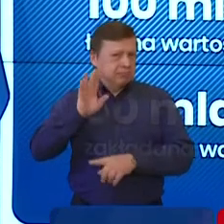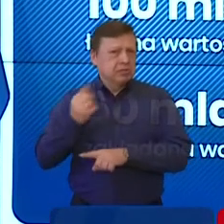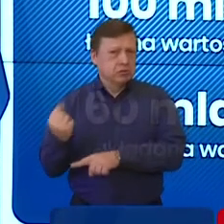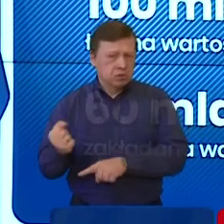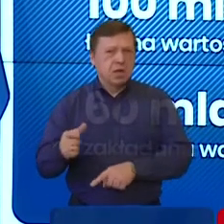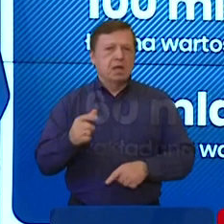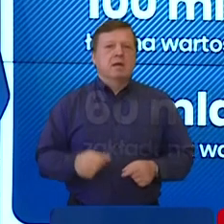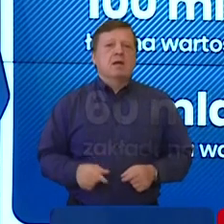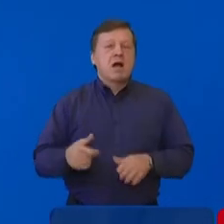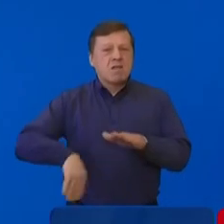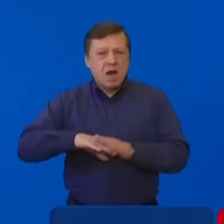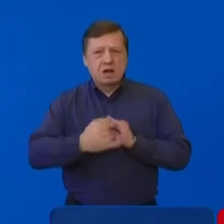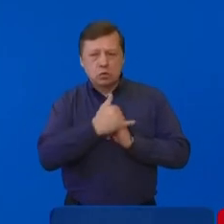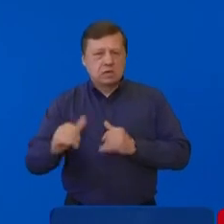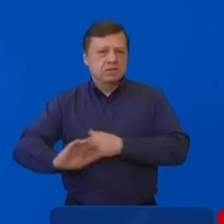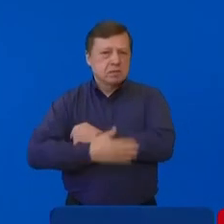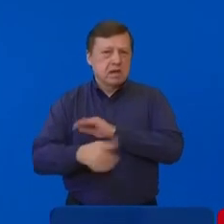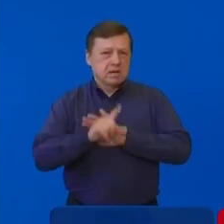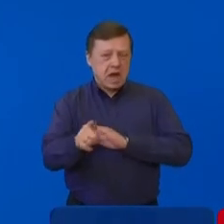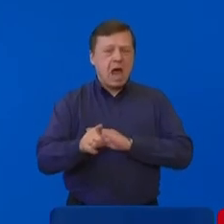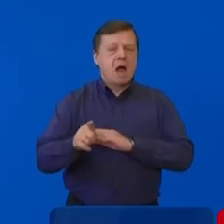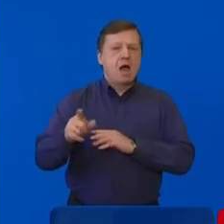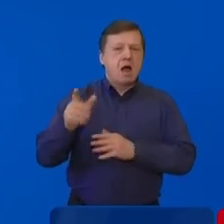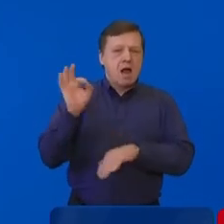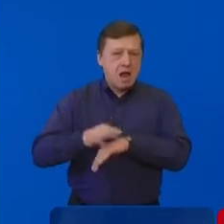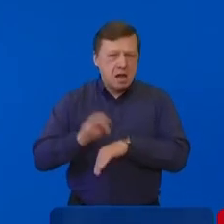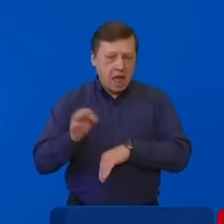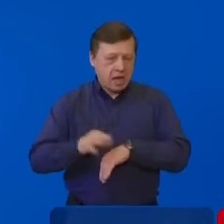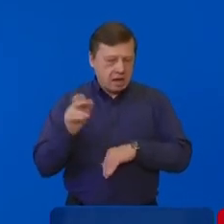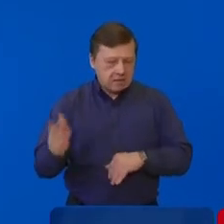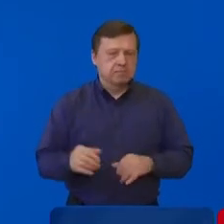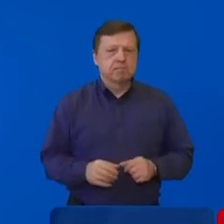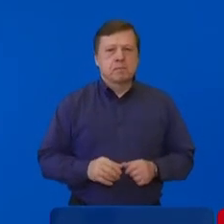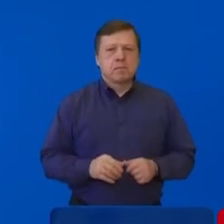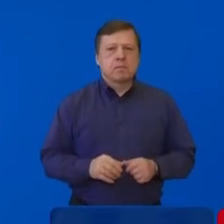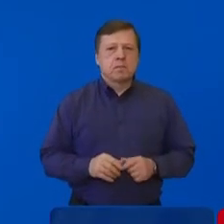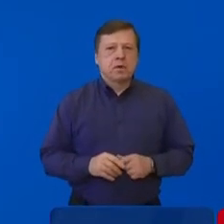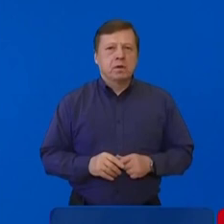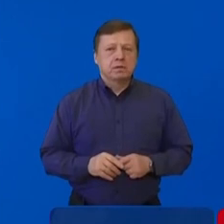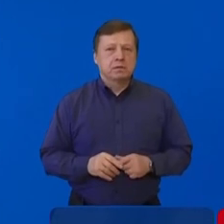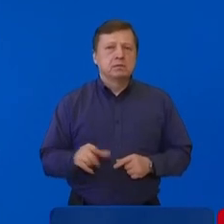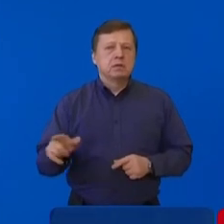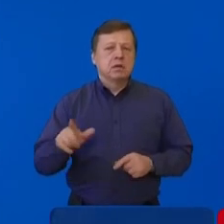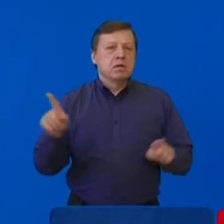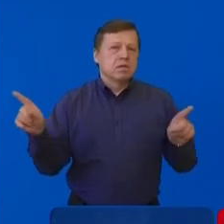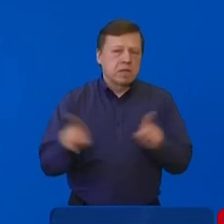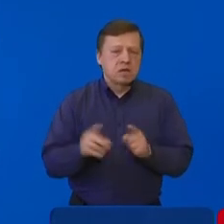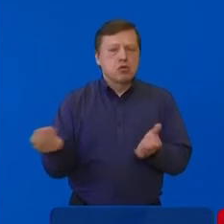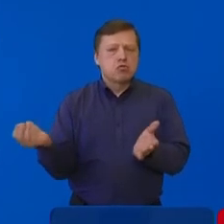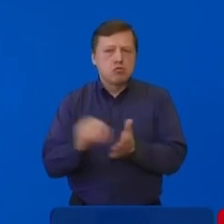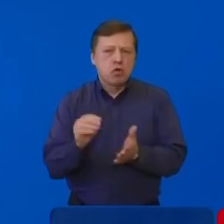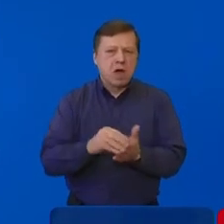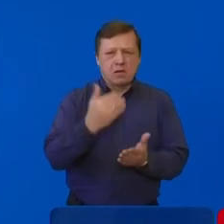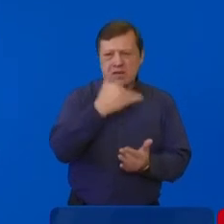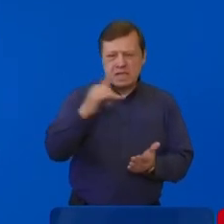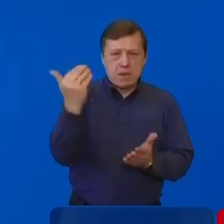program gwarancji, program wsparcia dla służby zdrowia, ogromny program wsparcia dla służby zdrowia, łącznie z dodatkowymi